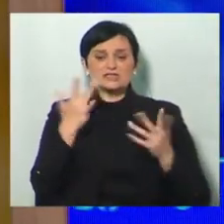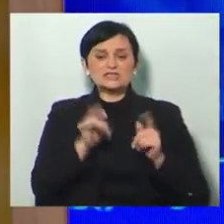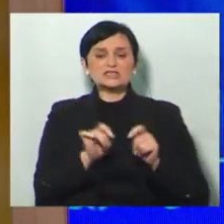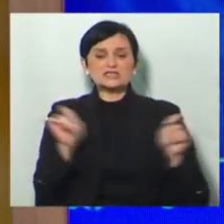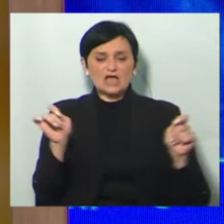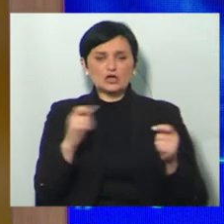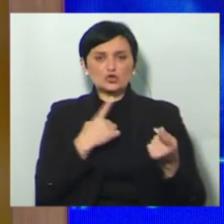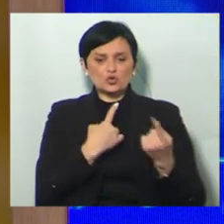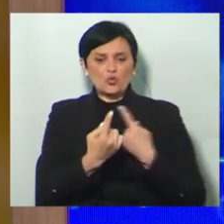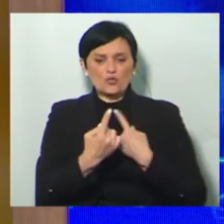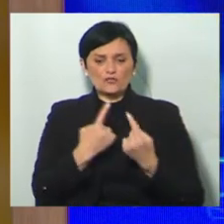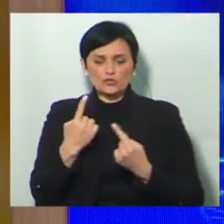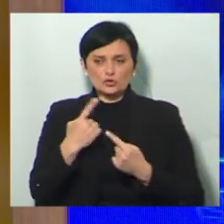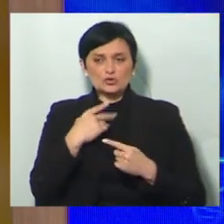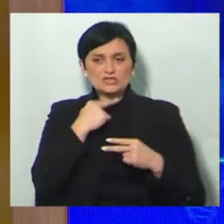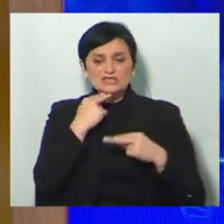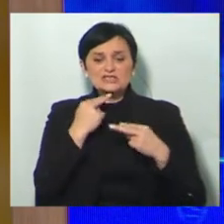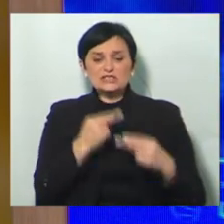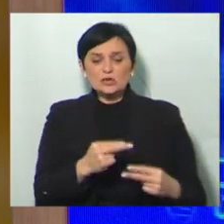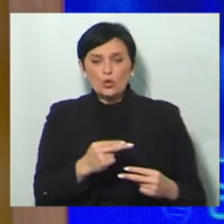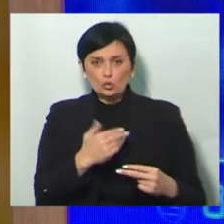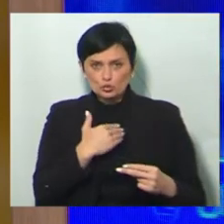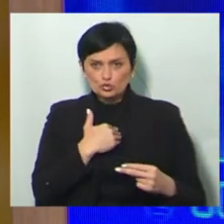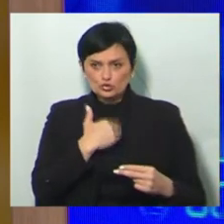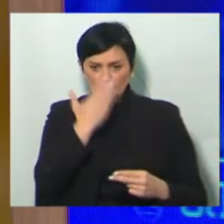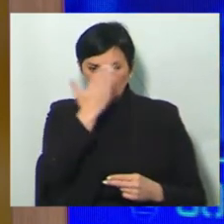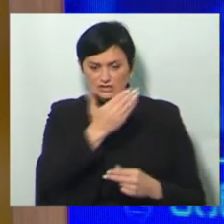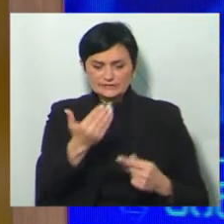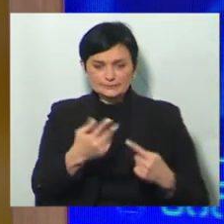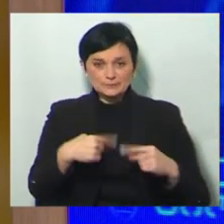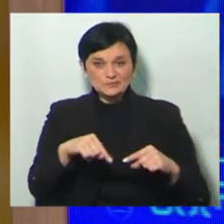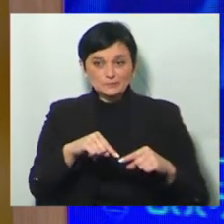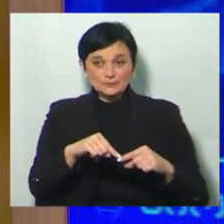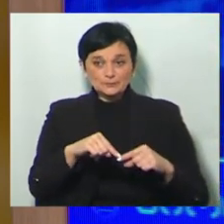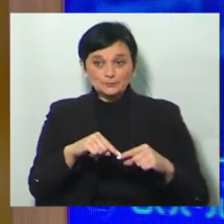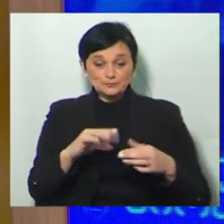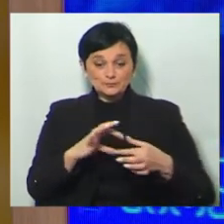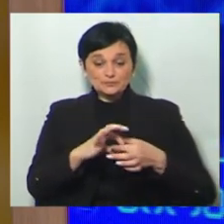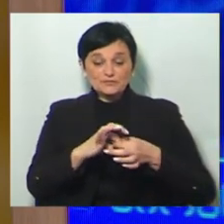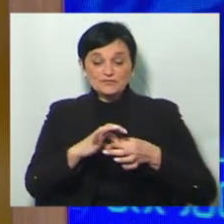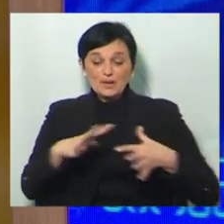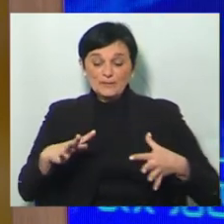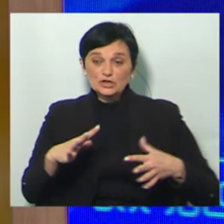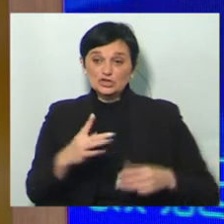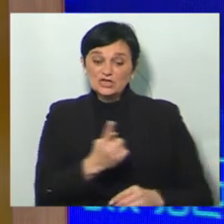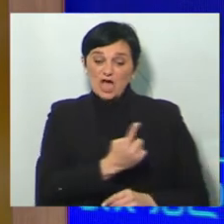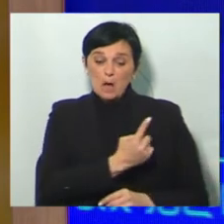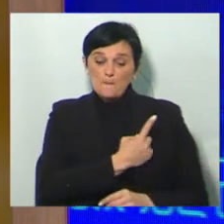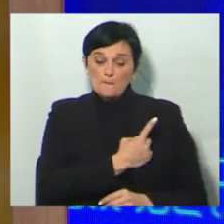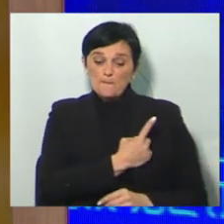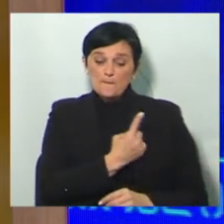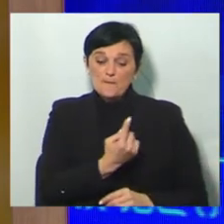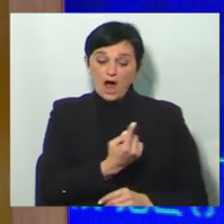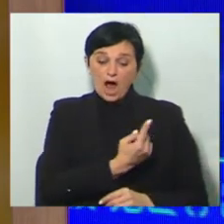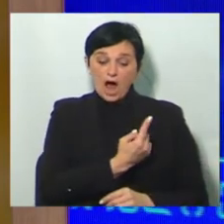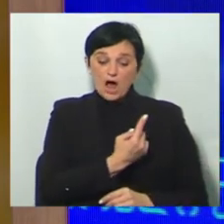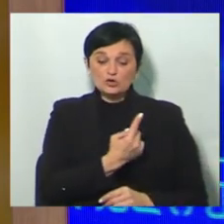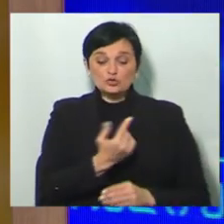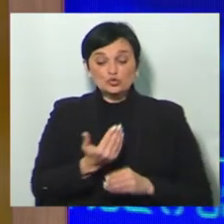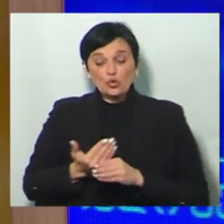რაც შეიძლება საყურადღებო იყოს ჩვენი საზოგადოებისათვის, მიჯნა მარტოობასა და განმარტოებას შორის